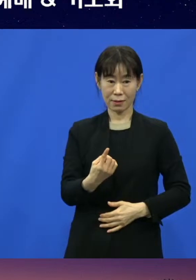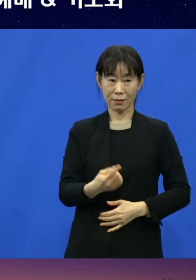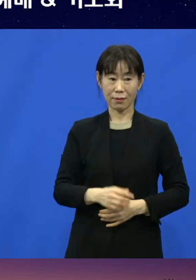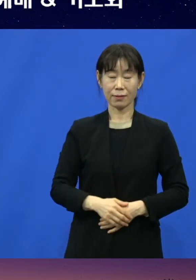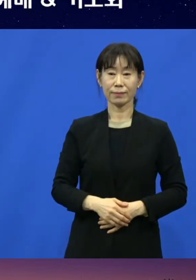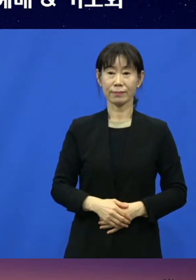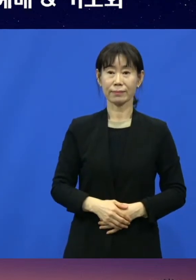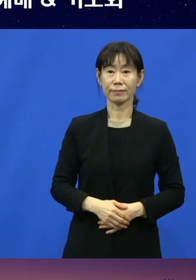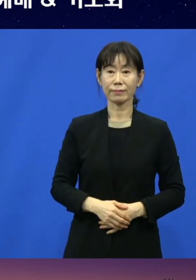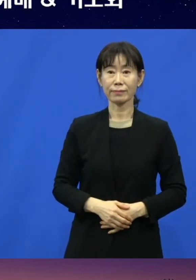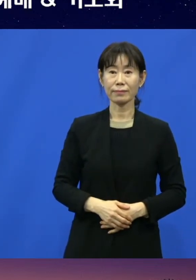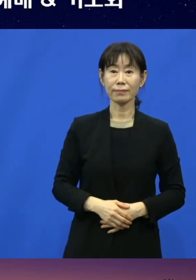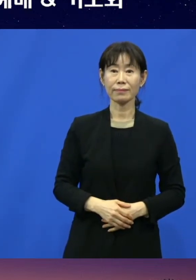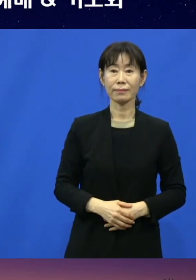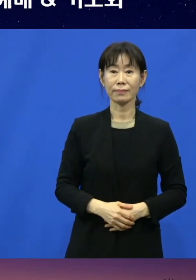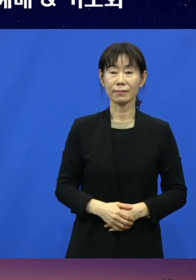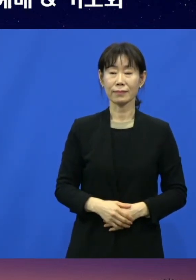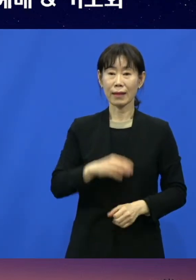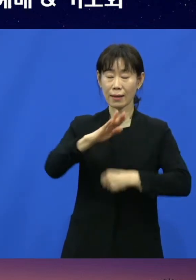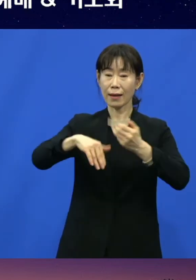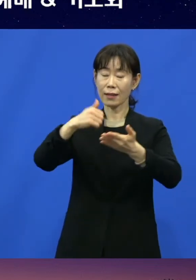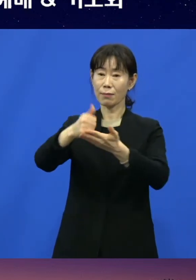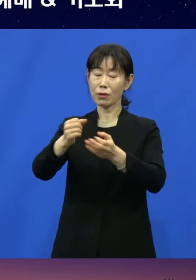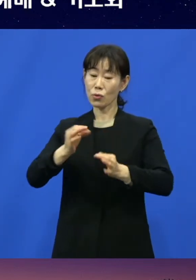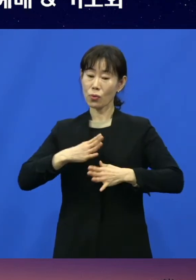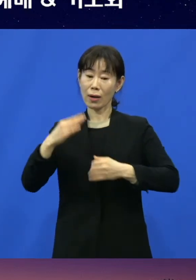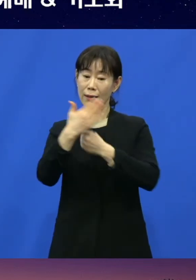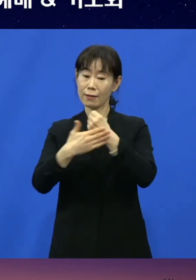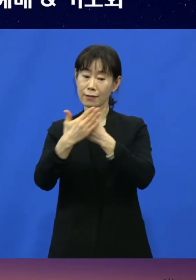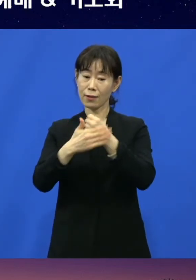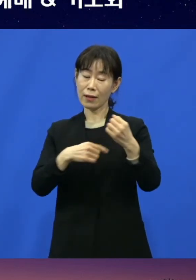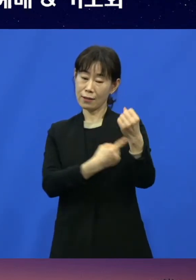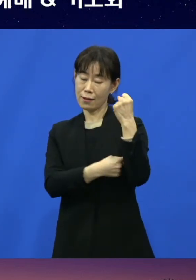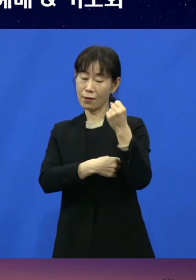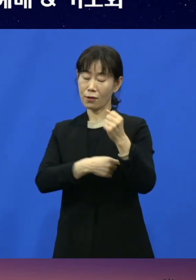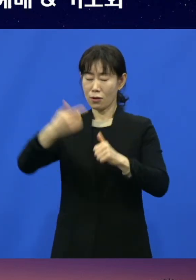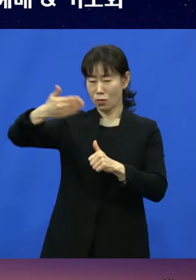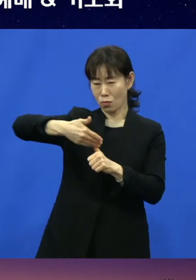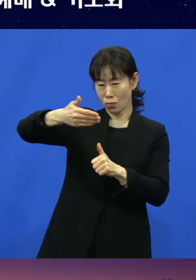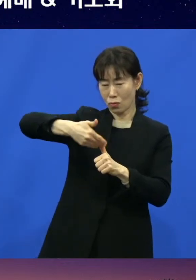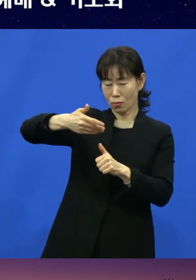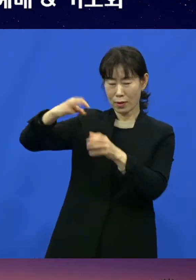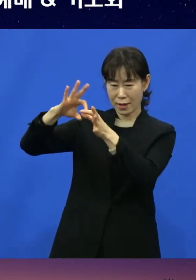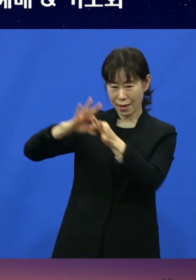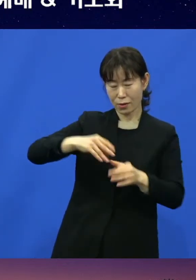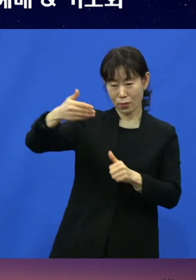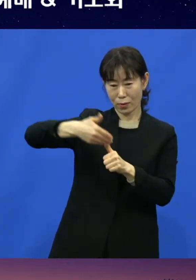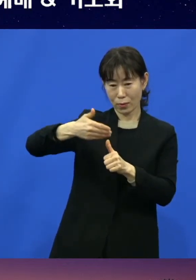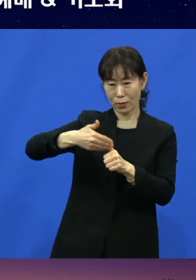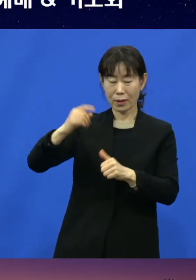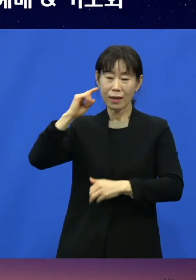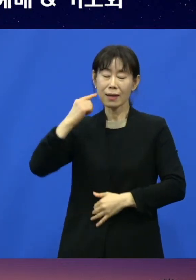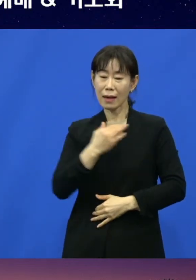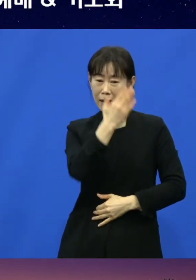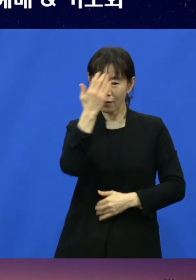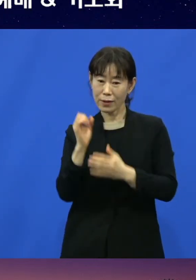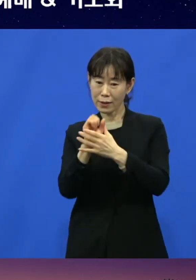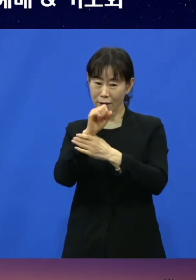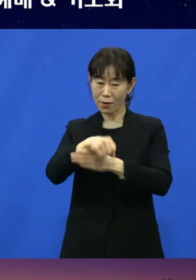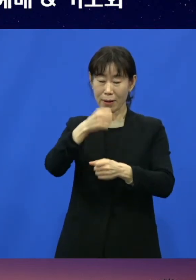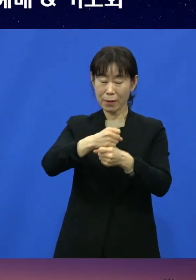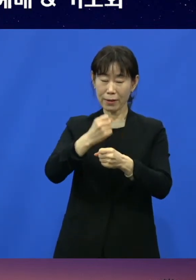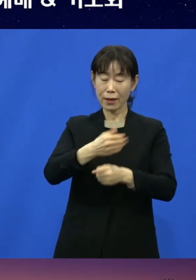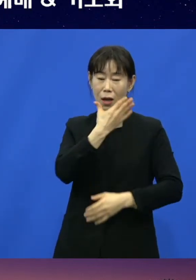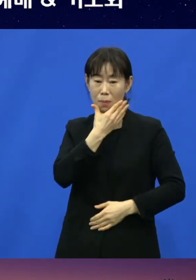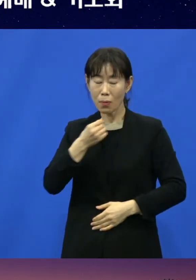때 하나님이 더 놀라운 능력을 우리에게 공급해 주셔서 아름다운 열매를 맺는 복된 삶을